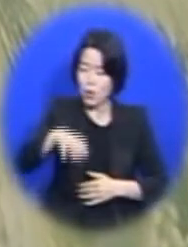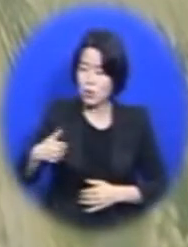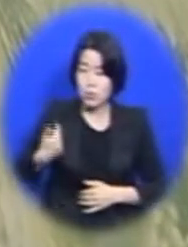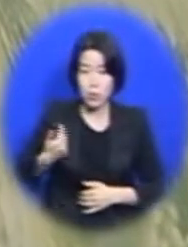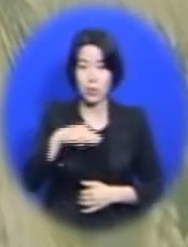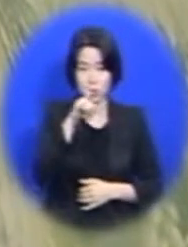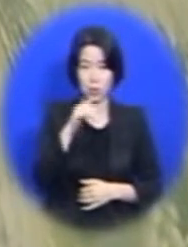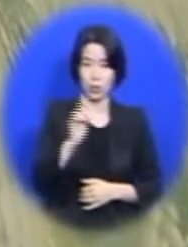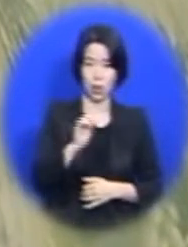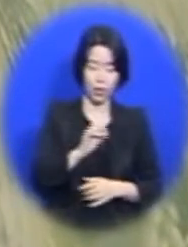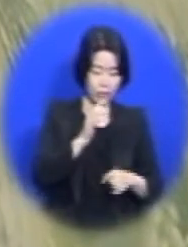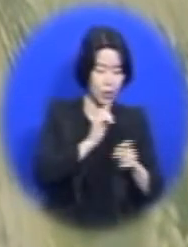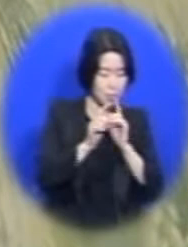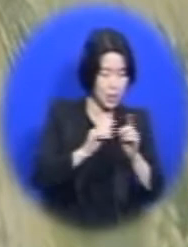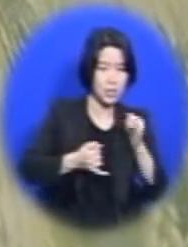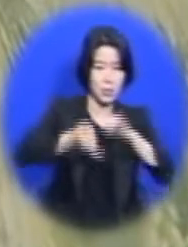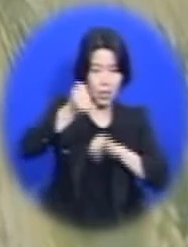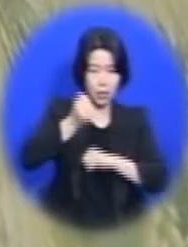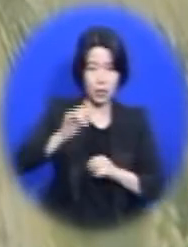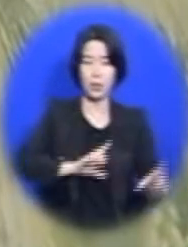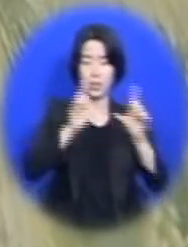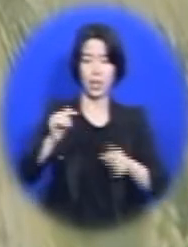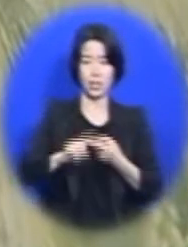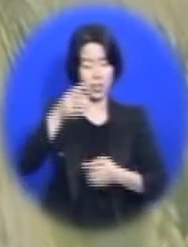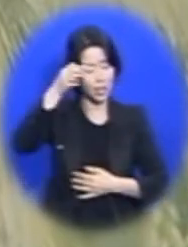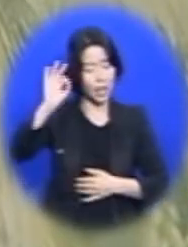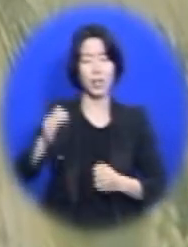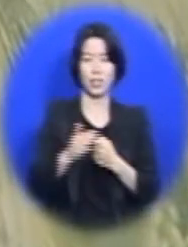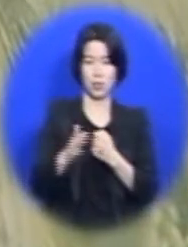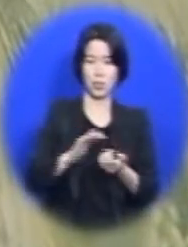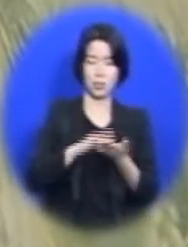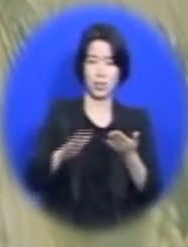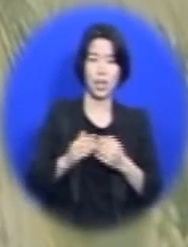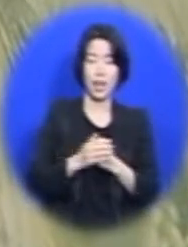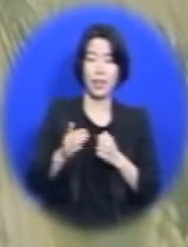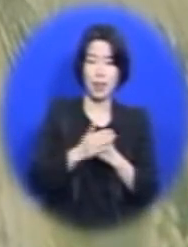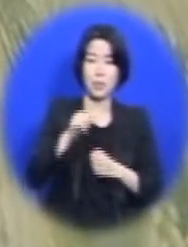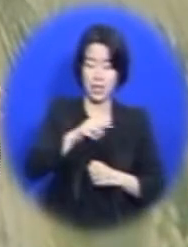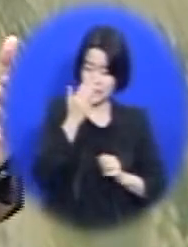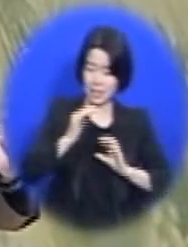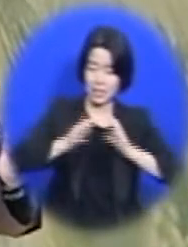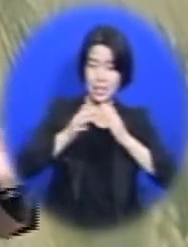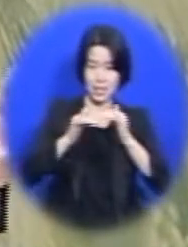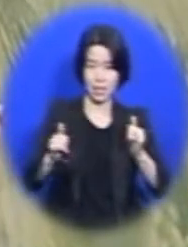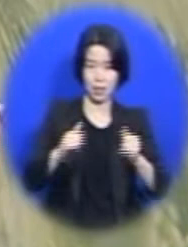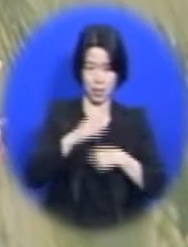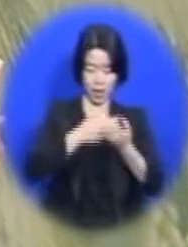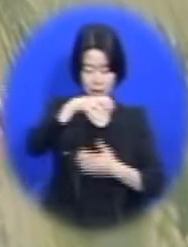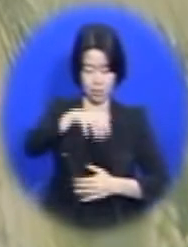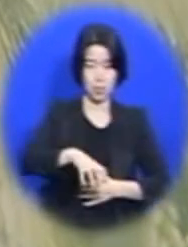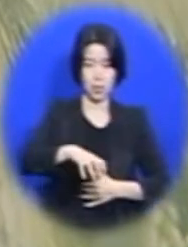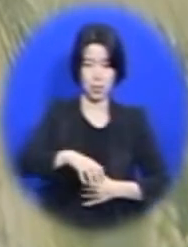있었고 어떤 말씀을 어기고 살았는지를 깨달았기 때문이에요. 그래서 그 이스라엘 백성들이 하나님